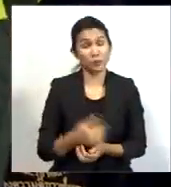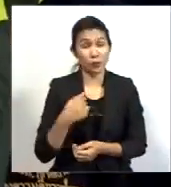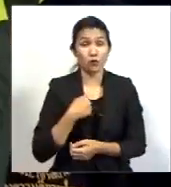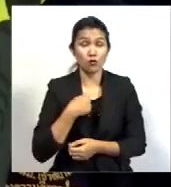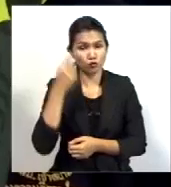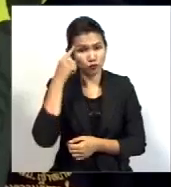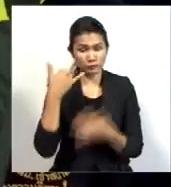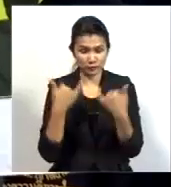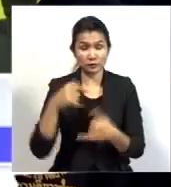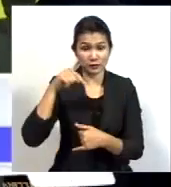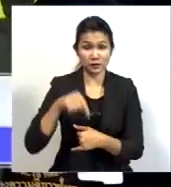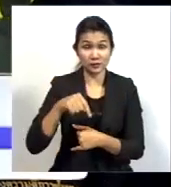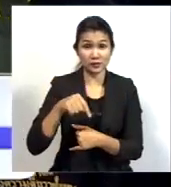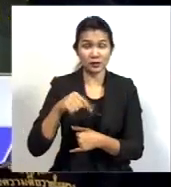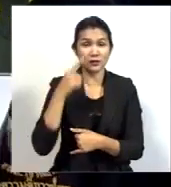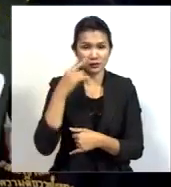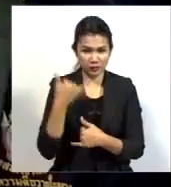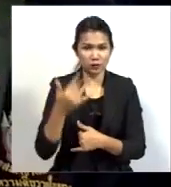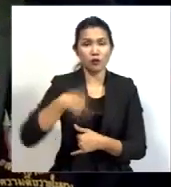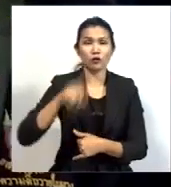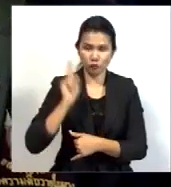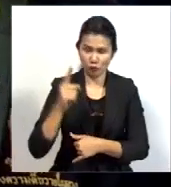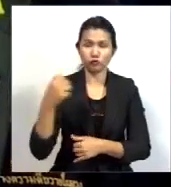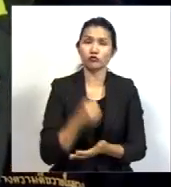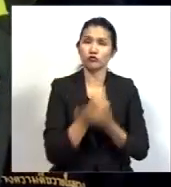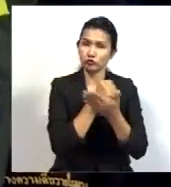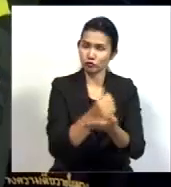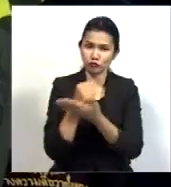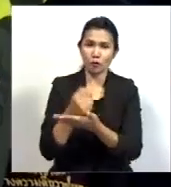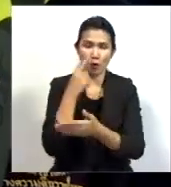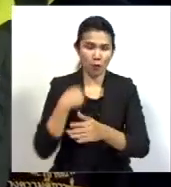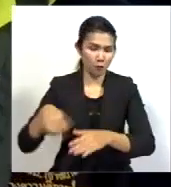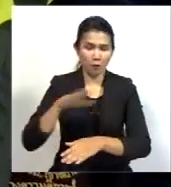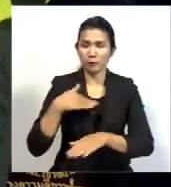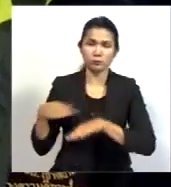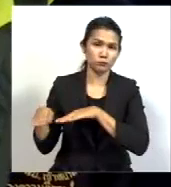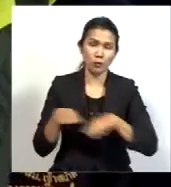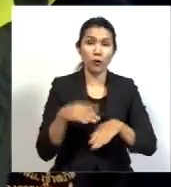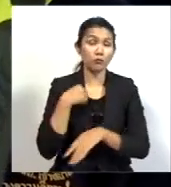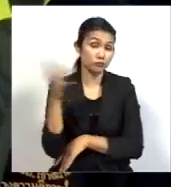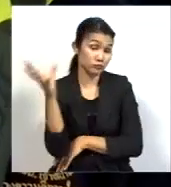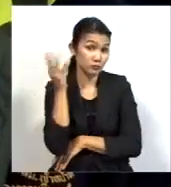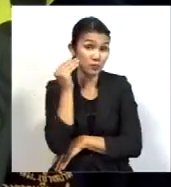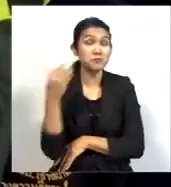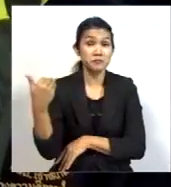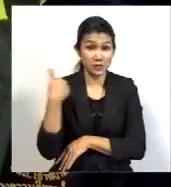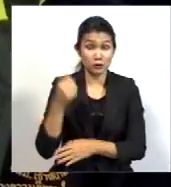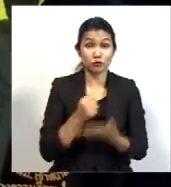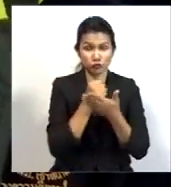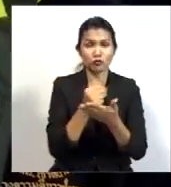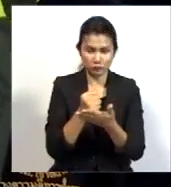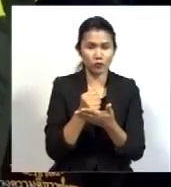าจุดนี้ถึงเวลาตรงนี้จริงๆแล้วพวกเราก็ต้องมาช่วยกันนะคะพี่ทุกคนพร้อมใจที่จะมาพอรู้ทราบข่าวว่าจะมีการช่วยกันเป็น